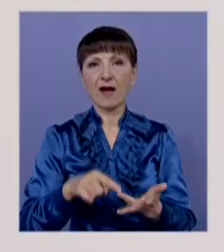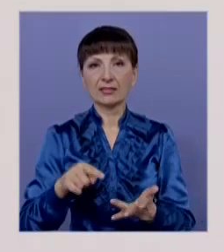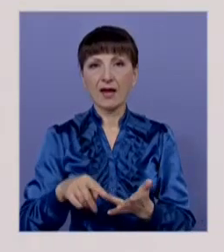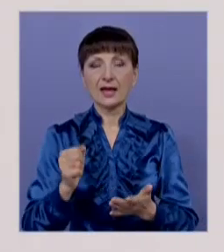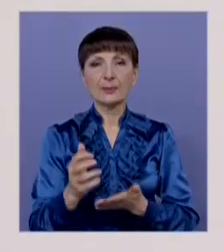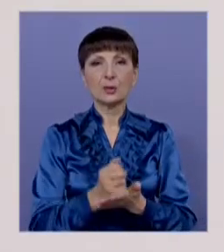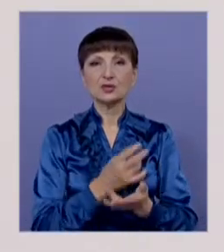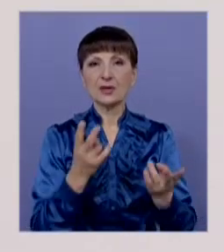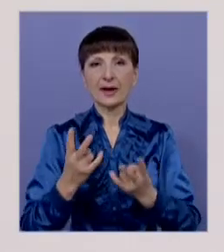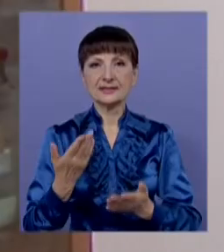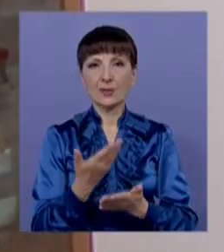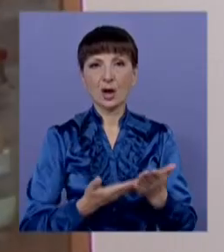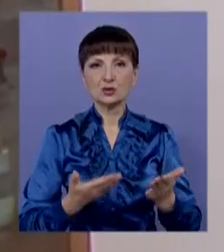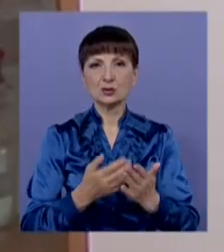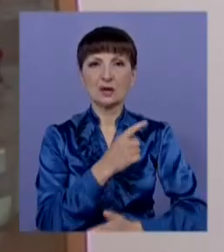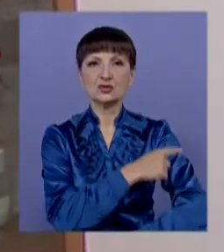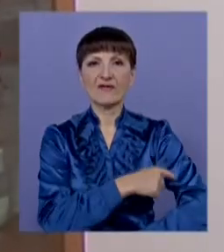получить необходимую консультацию врачей.